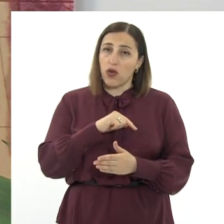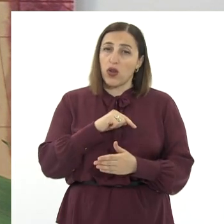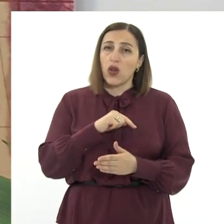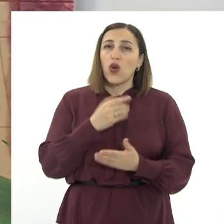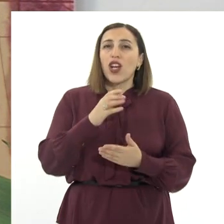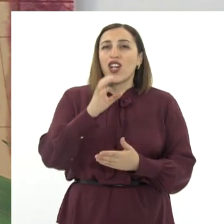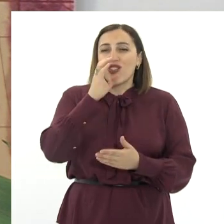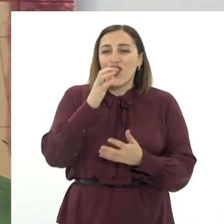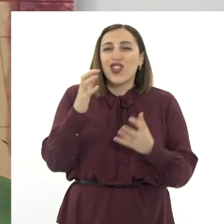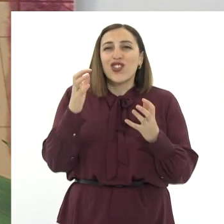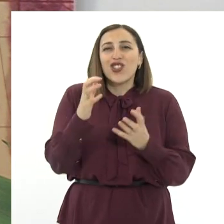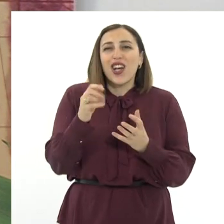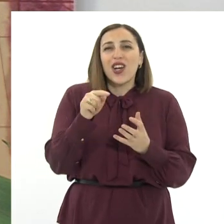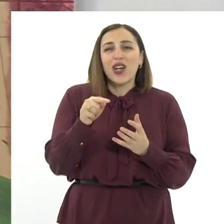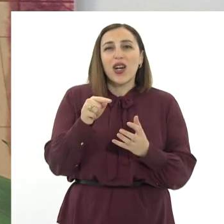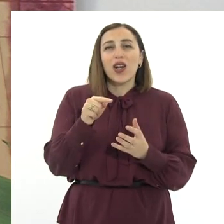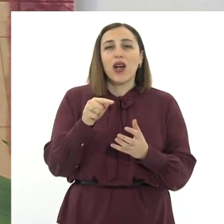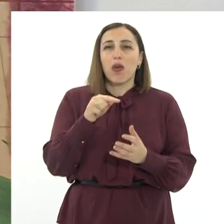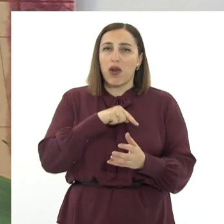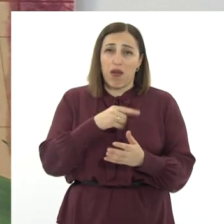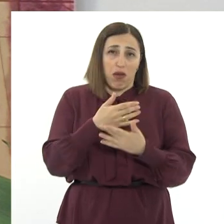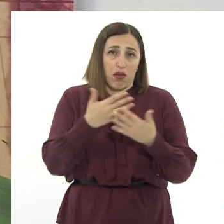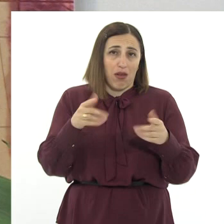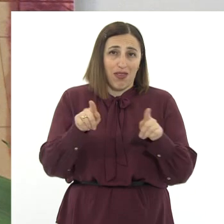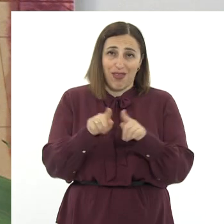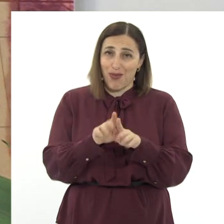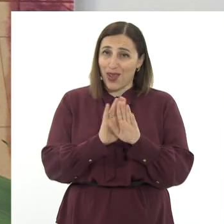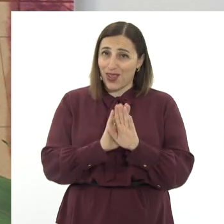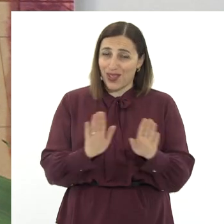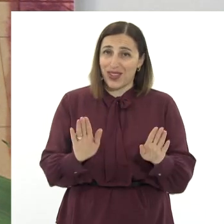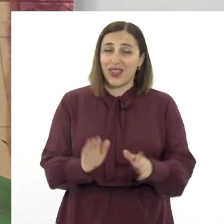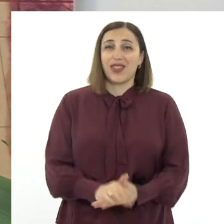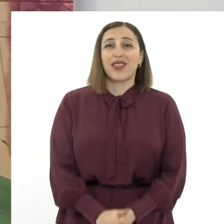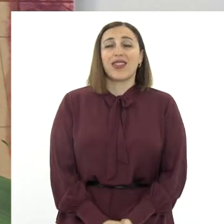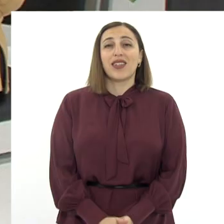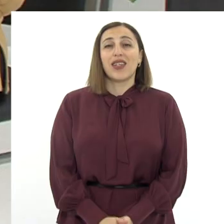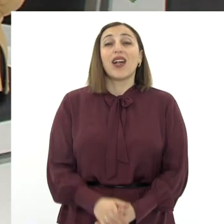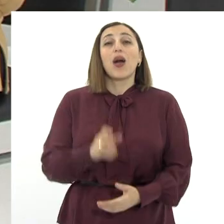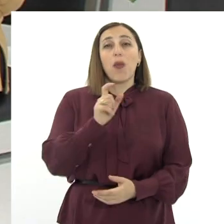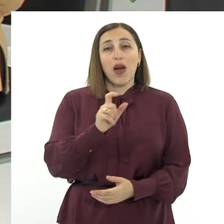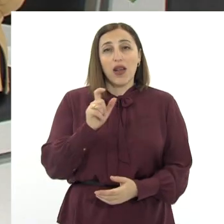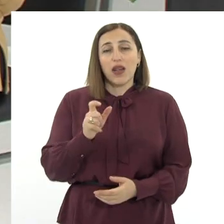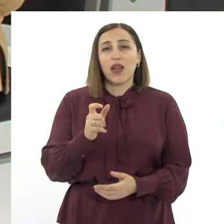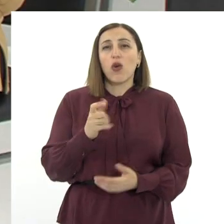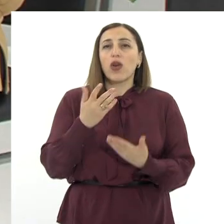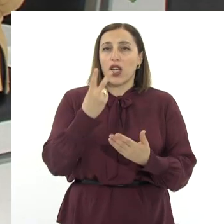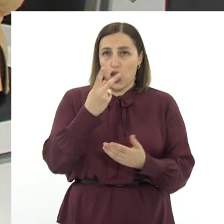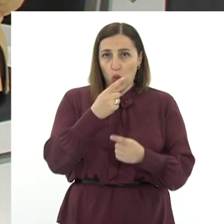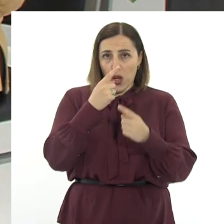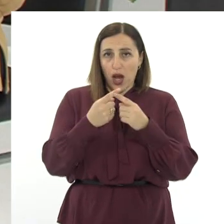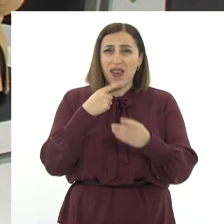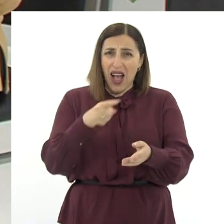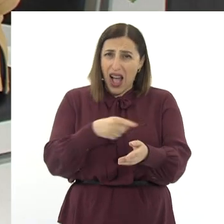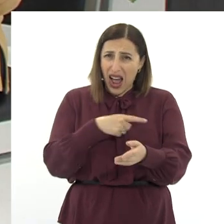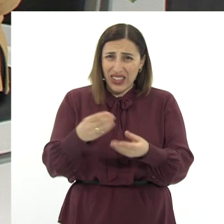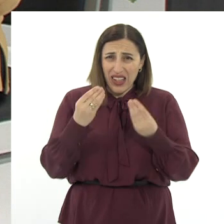նույն շան ձակուկները կարող են ունենալ տարբեր բնավորություններ, ու մարդիկ էլ երկու եղբայր կարող